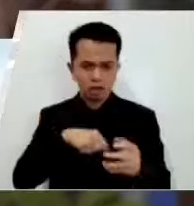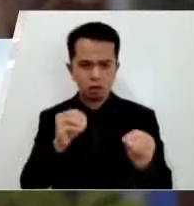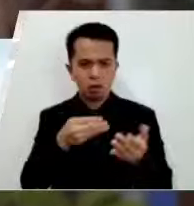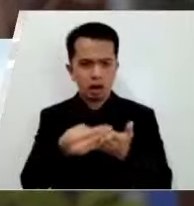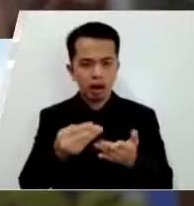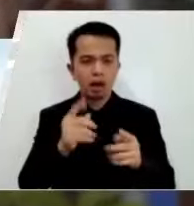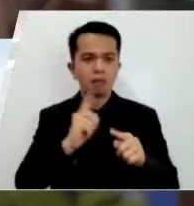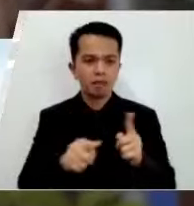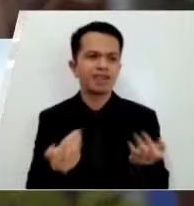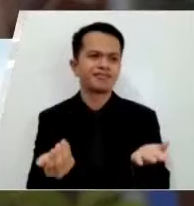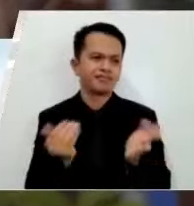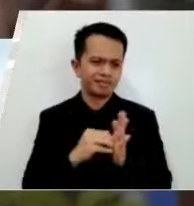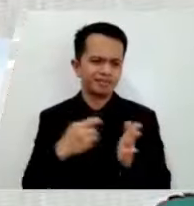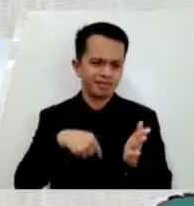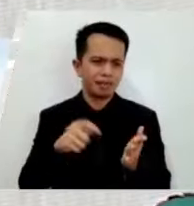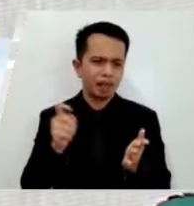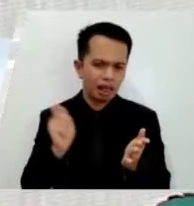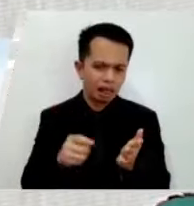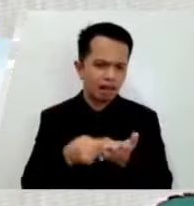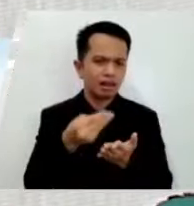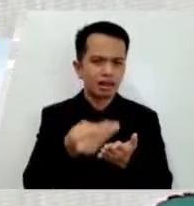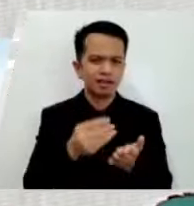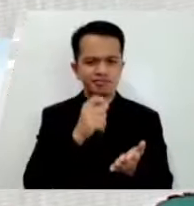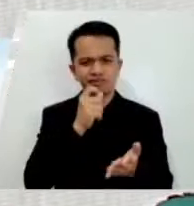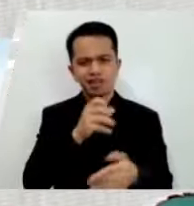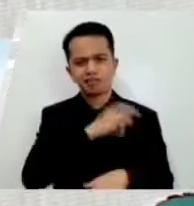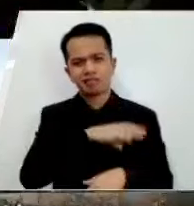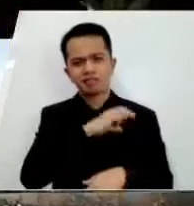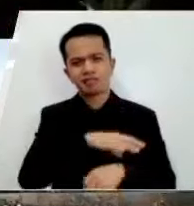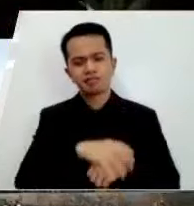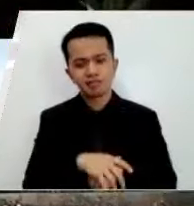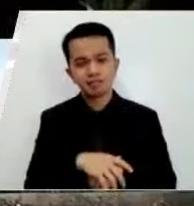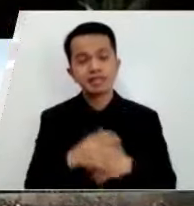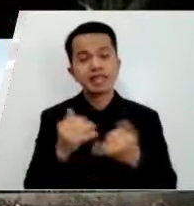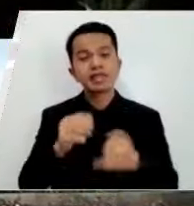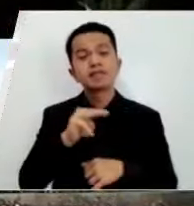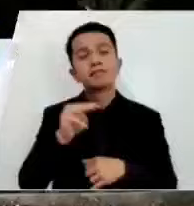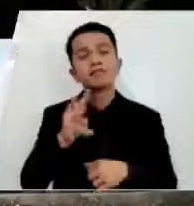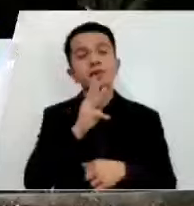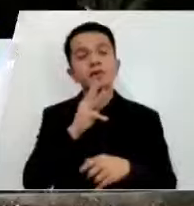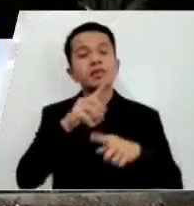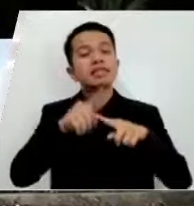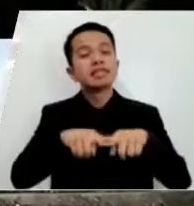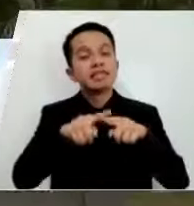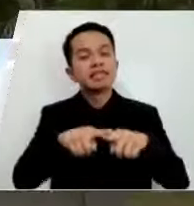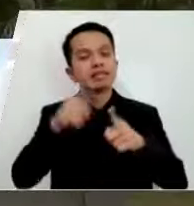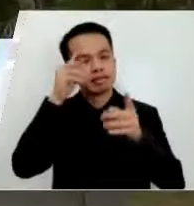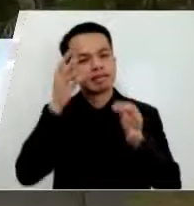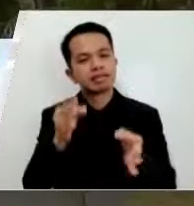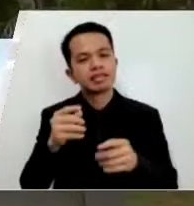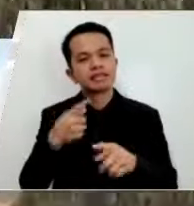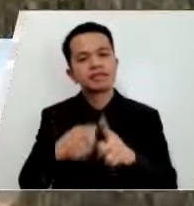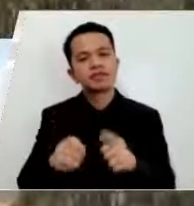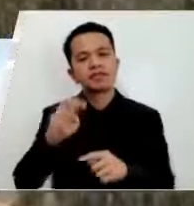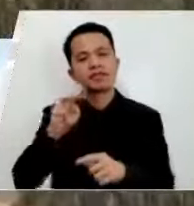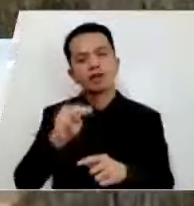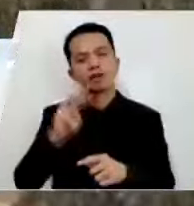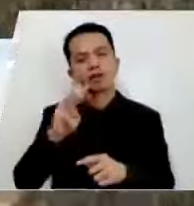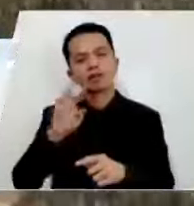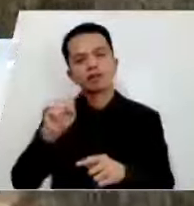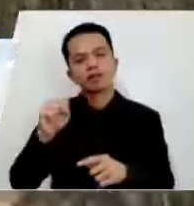hindi naman namin na mapakinabangan ninyo. Ang sabi ng Manila Water, depende ito sa desisyon ng MWSS Regulatory